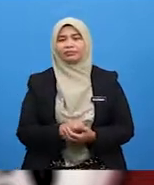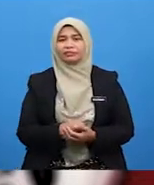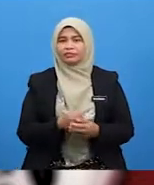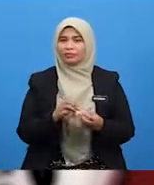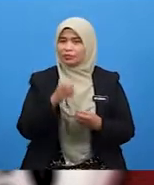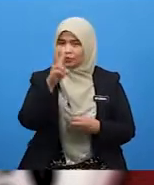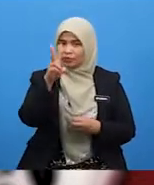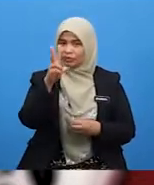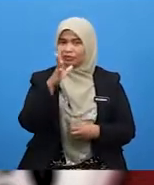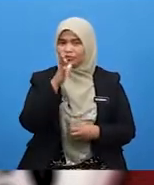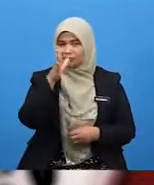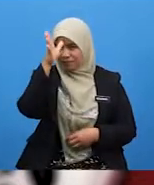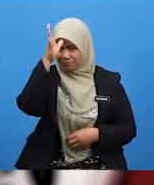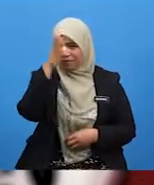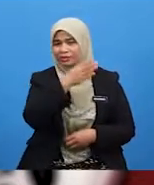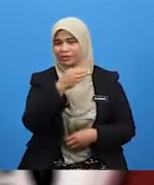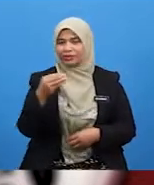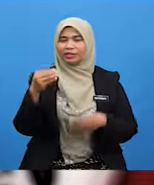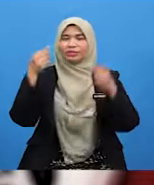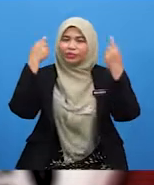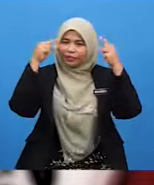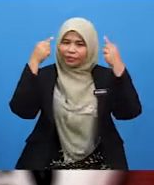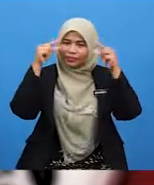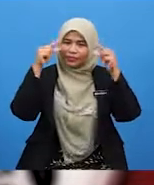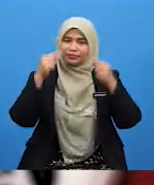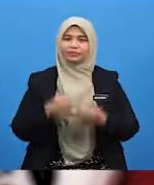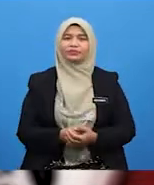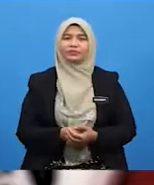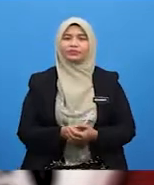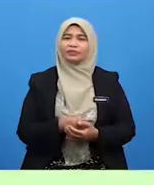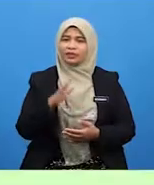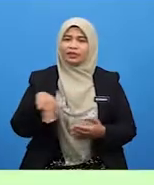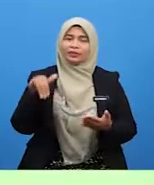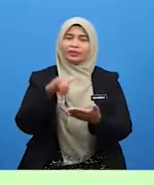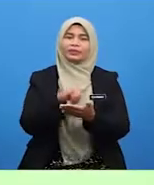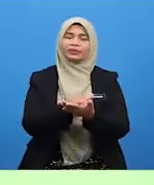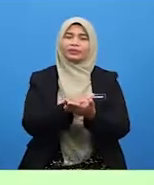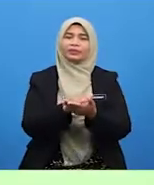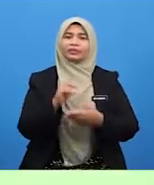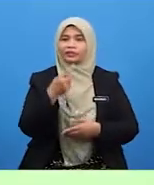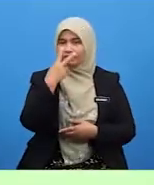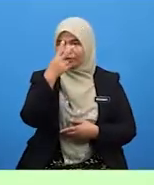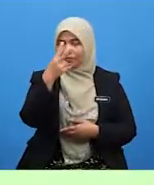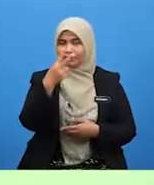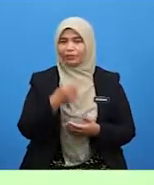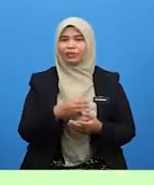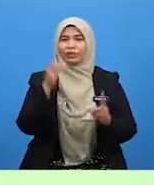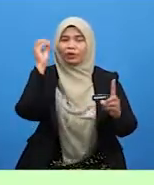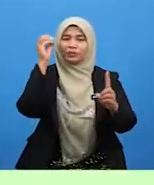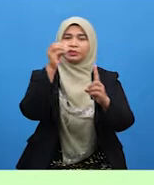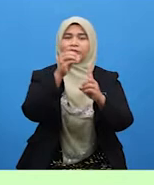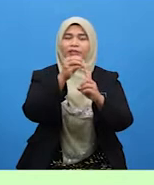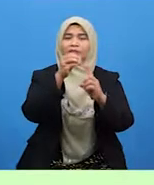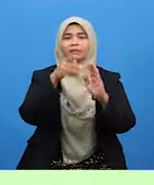kedua ibu bapa dan guru-guru. Sebelum itu, kita lihat dulu